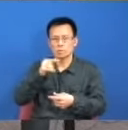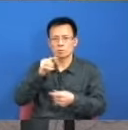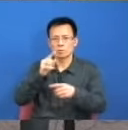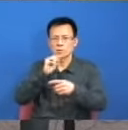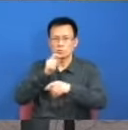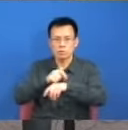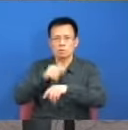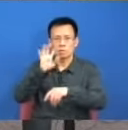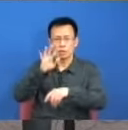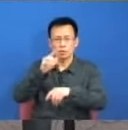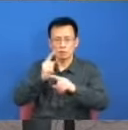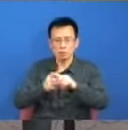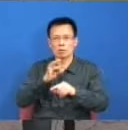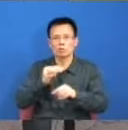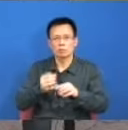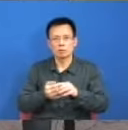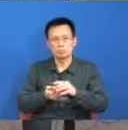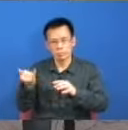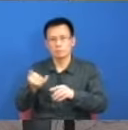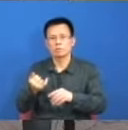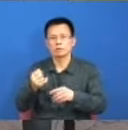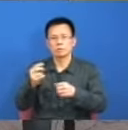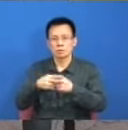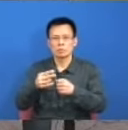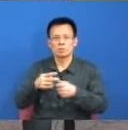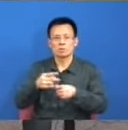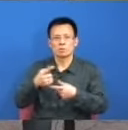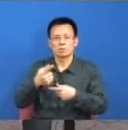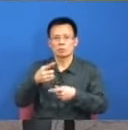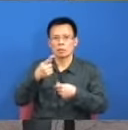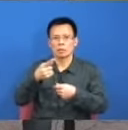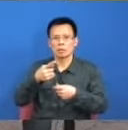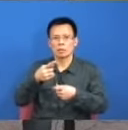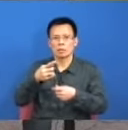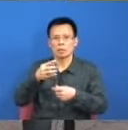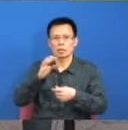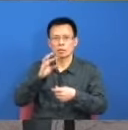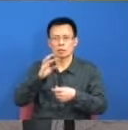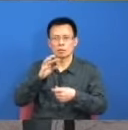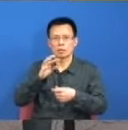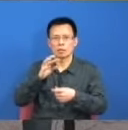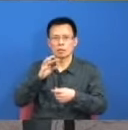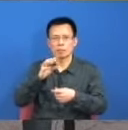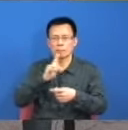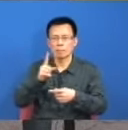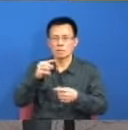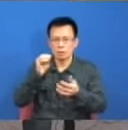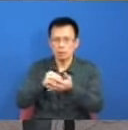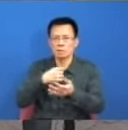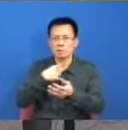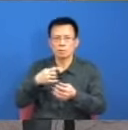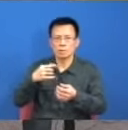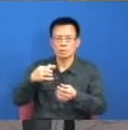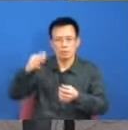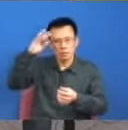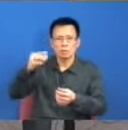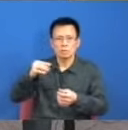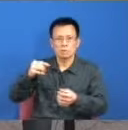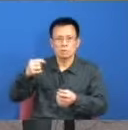係有一個心理準備係會俾人拘捕，咁所以應該其實主辦嘅人都要諗即諗清楚點樣去將